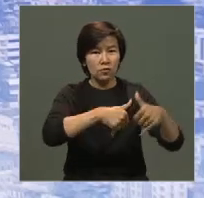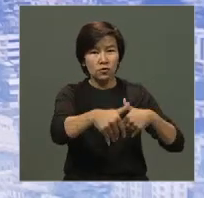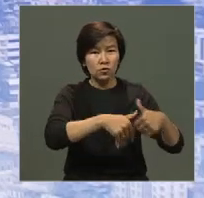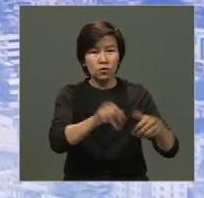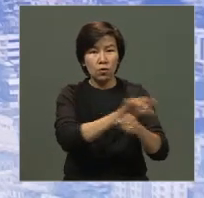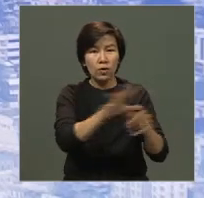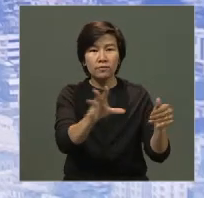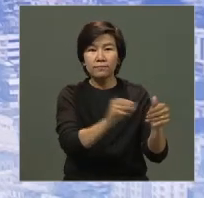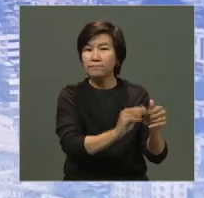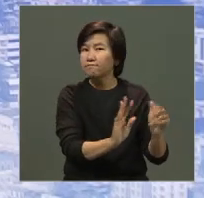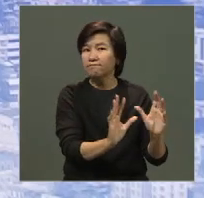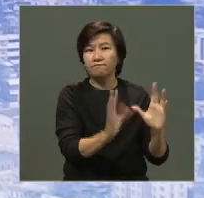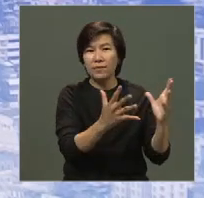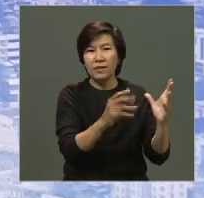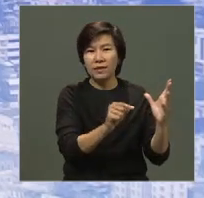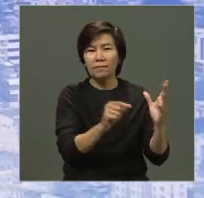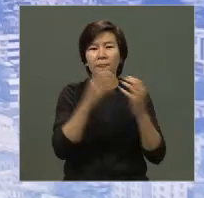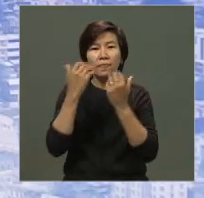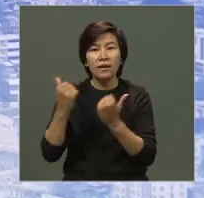เดือนแล้วนะครับที่ไม่มีรายงานการติดเชื้อในประเทศไทยแต่มีการรายงานจาก1